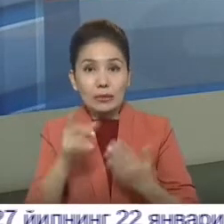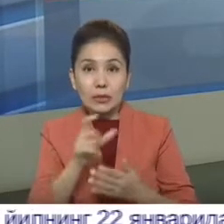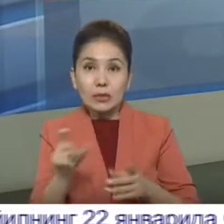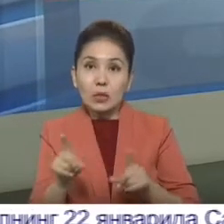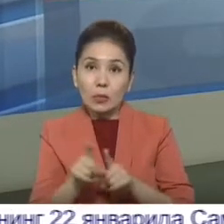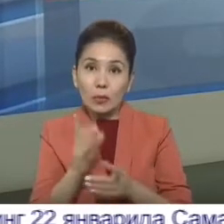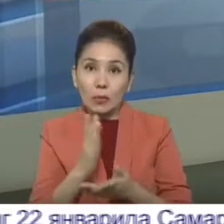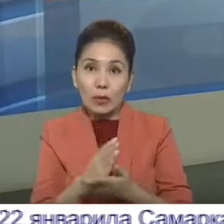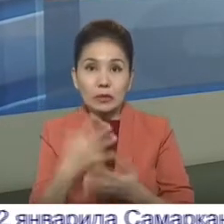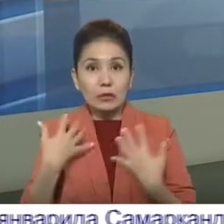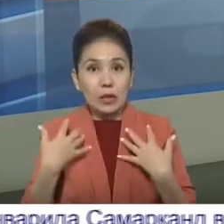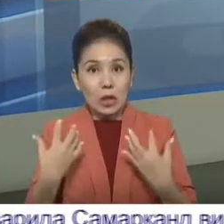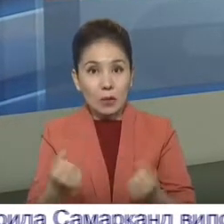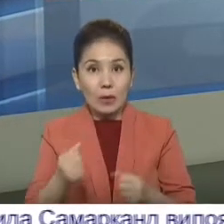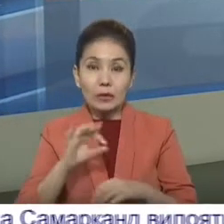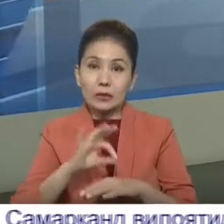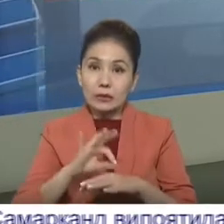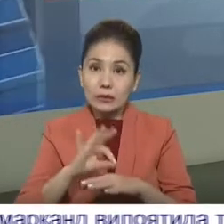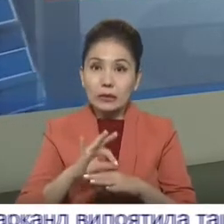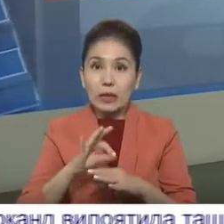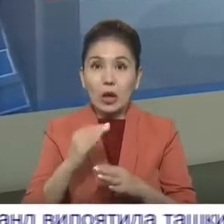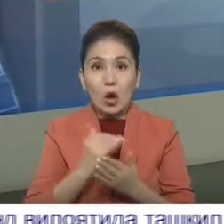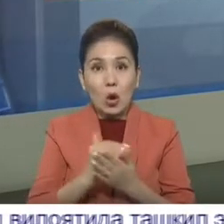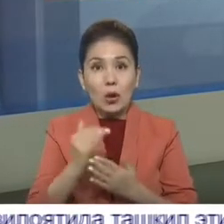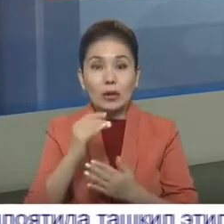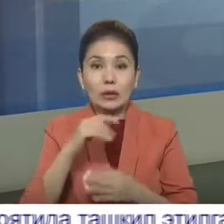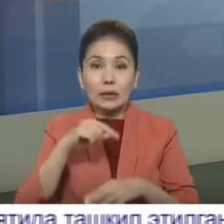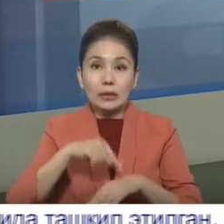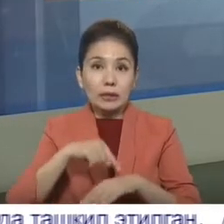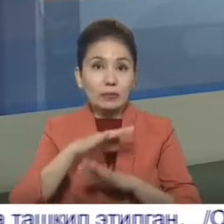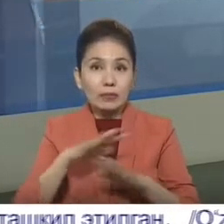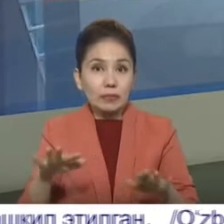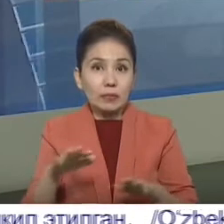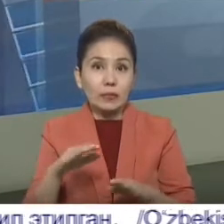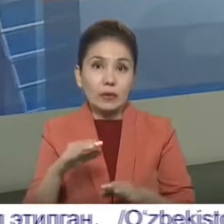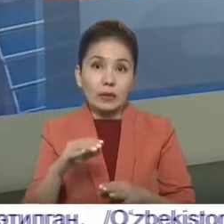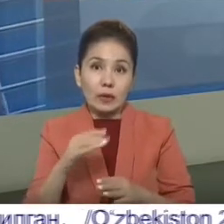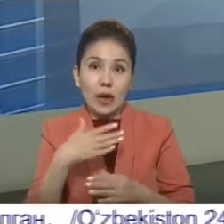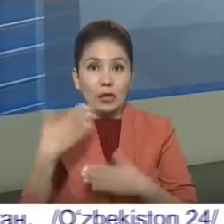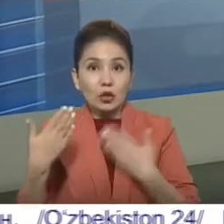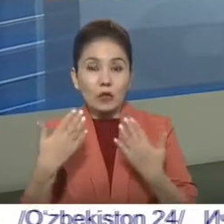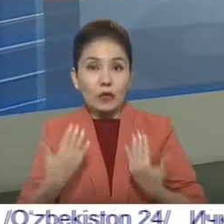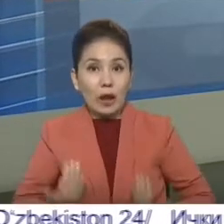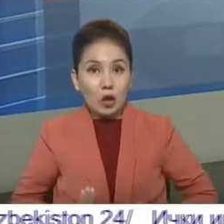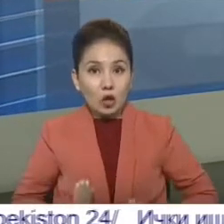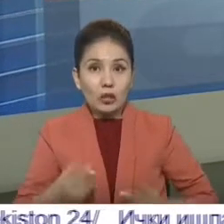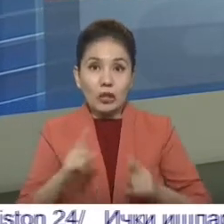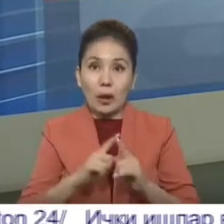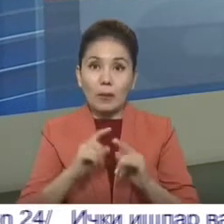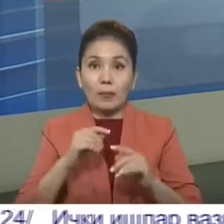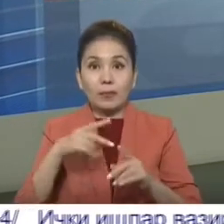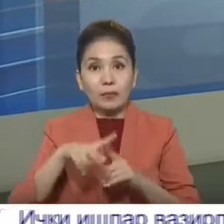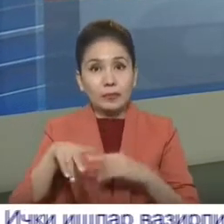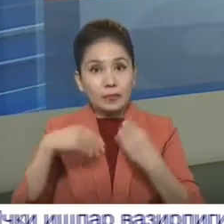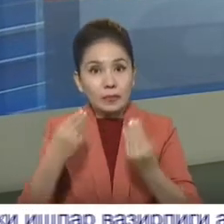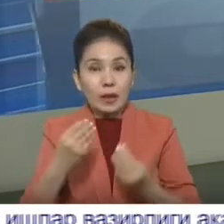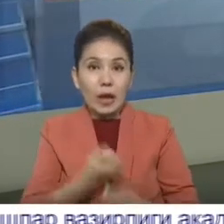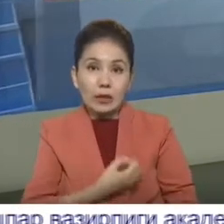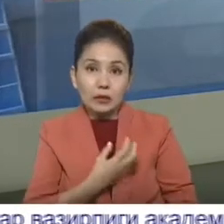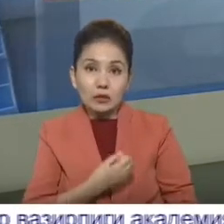инсанлар хам бар ке, саламатлик дейет алмыш, али нейматны қадырге етмеген екемдік, атрафта гелерни хайатыны хам хатарге қоймақты.